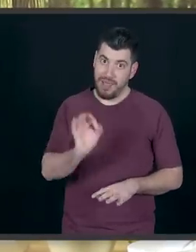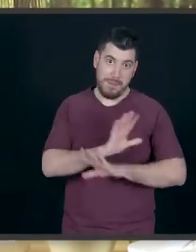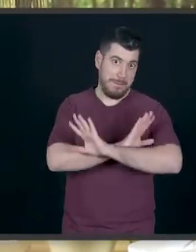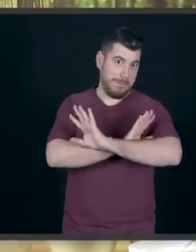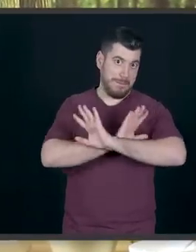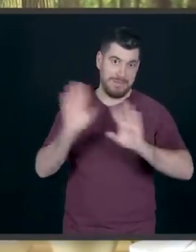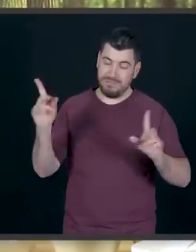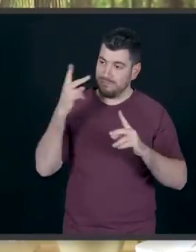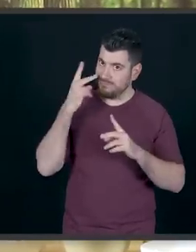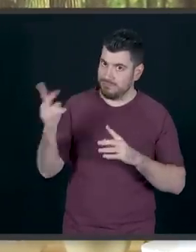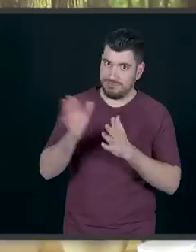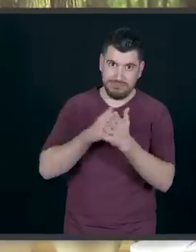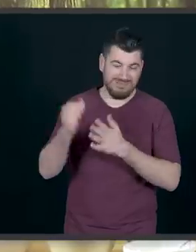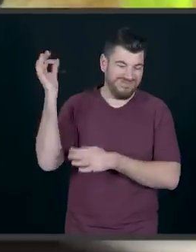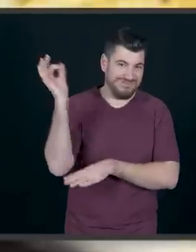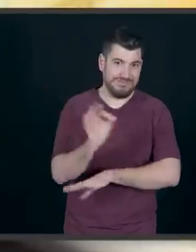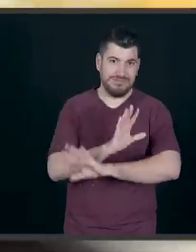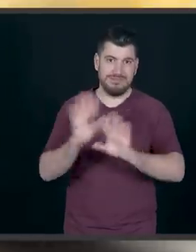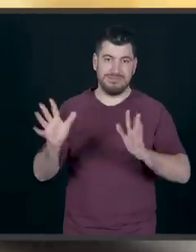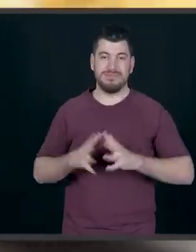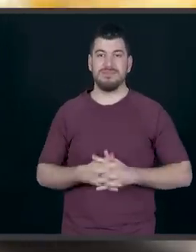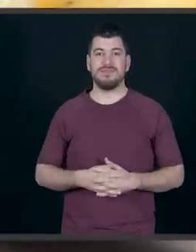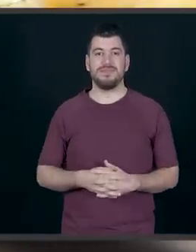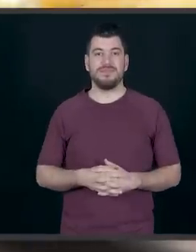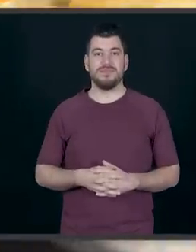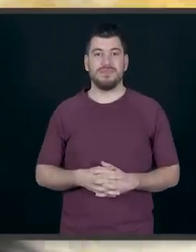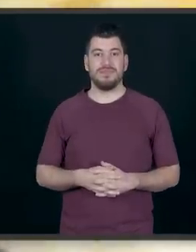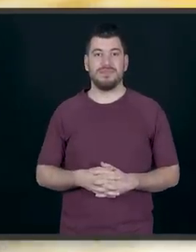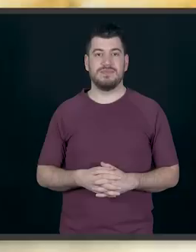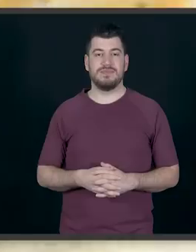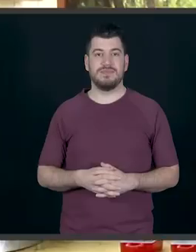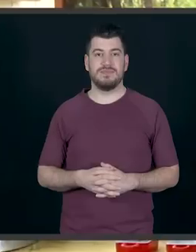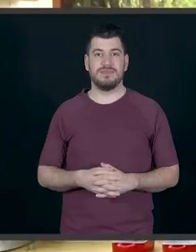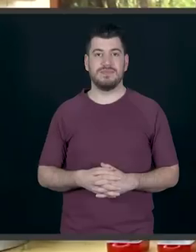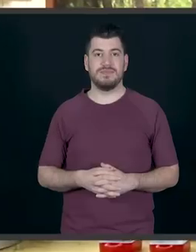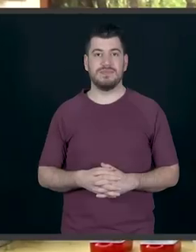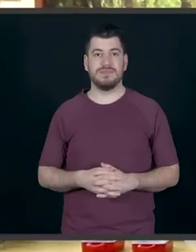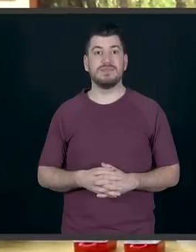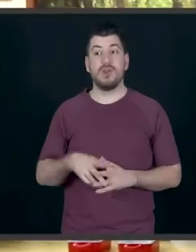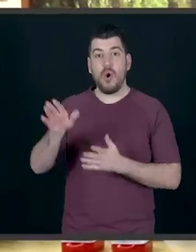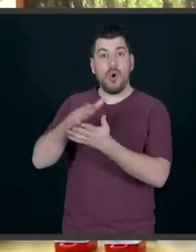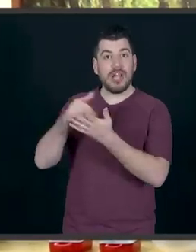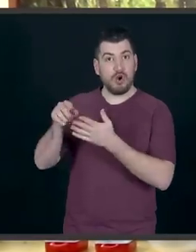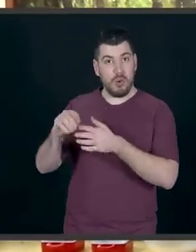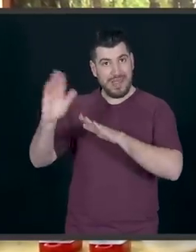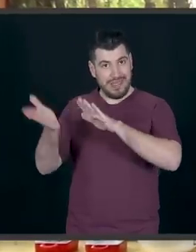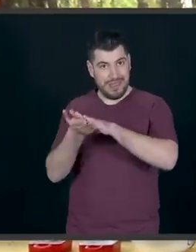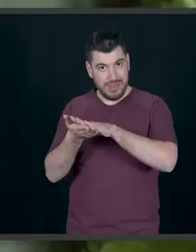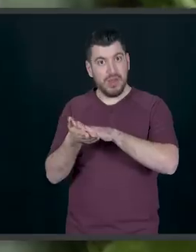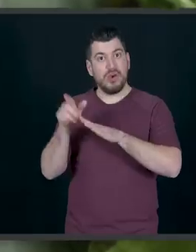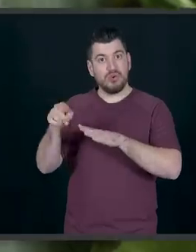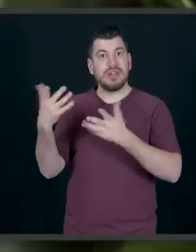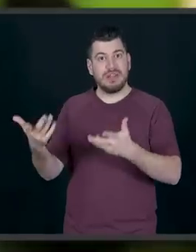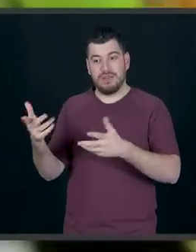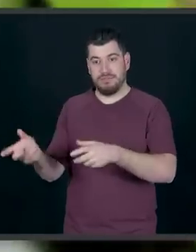Αχ, δέστε τι ωραίο χρώμα χρυσαφεί. Ένα. Δύο. Όταν πάρει χρώμα και από την άλλη πλευρά, παίρνουμε και